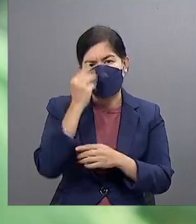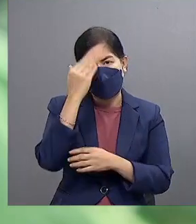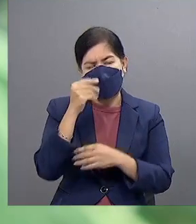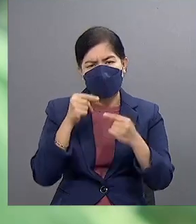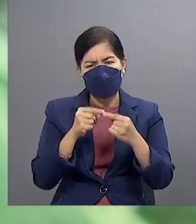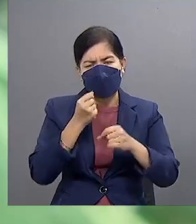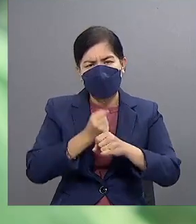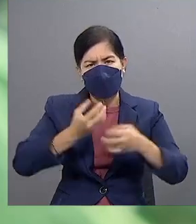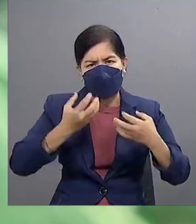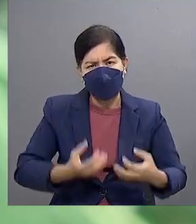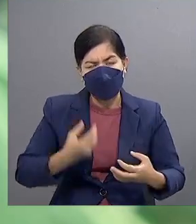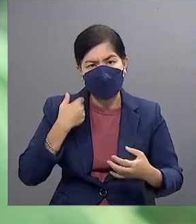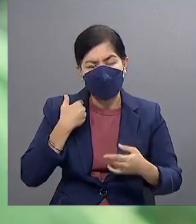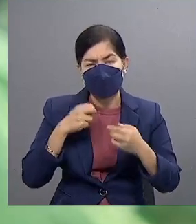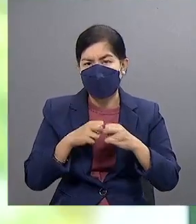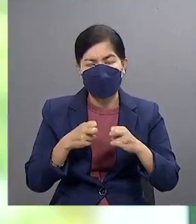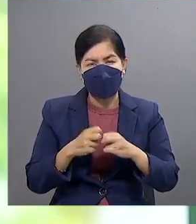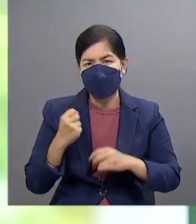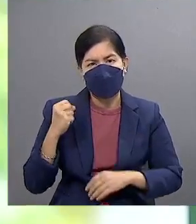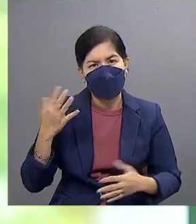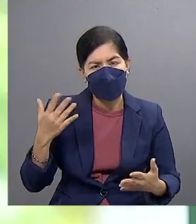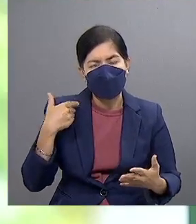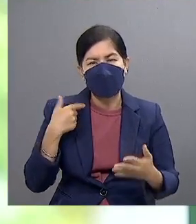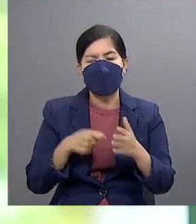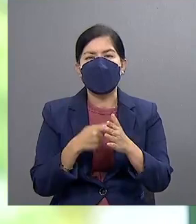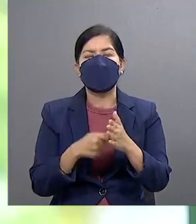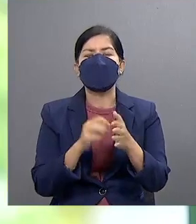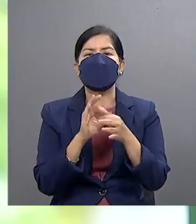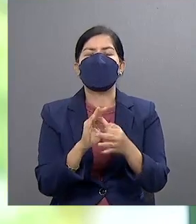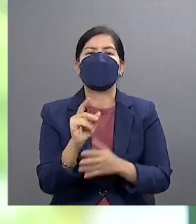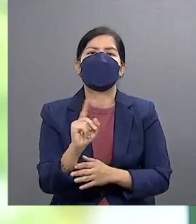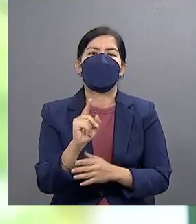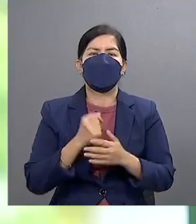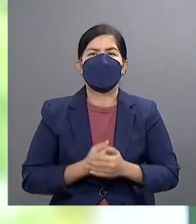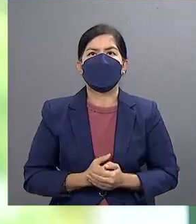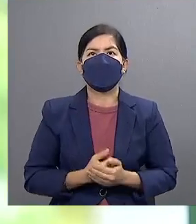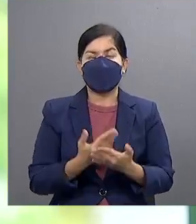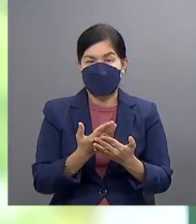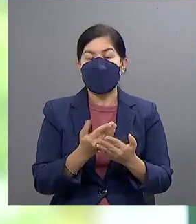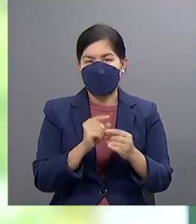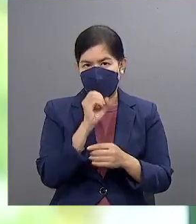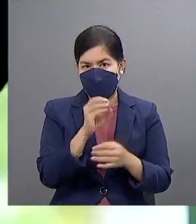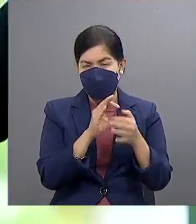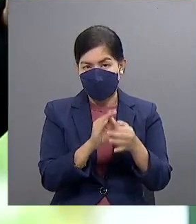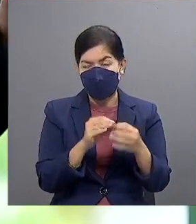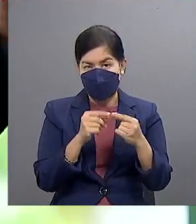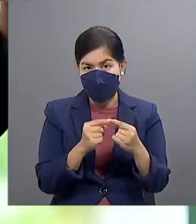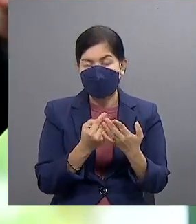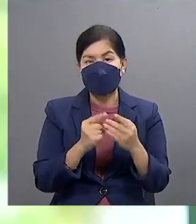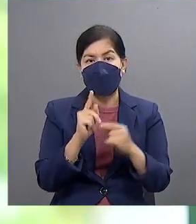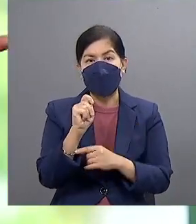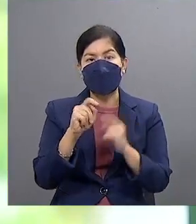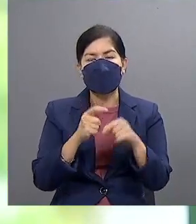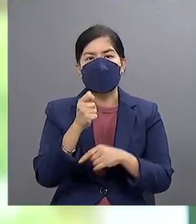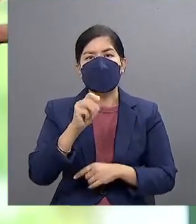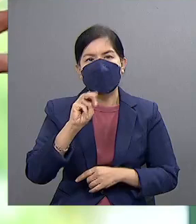หรือหมดไฟมีสาเหตุอะไรบ้างคะ ตรงไปตรงมาเหมือนกันครับคุณต้นอ้อตะกี้เราบอกแล้วว่าต่อมหมวกไตทำหน้าที่ช่วยเราเวลาที่เราเครียดใช่ไหมฮะ ค่ะ เ